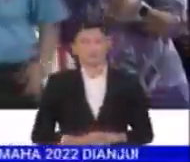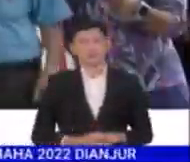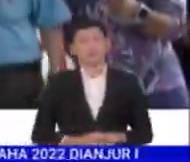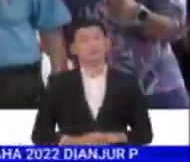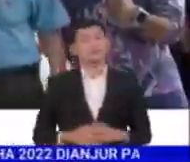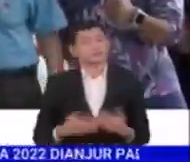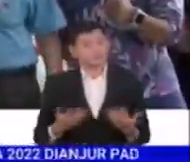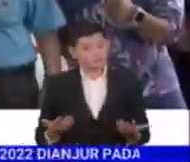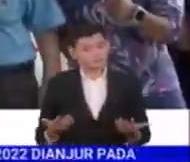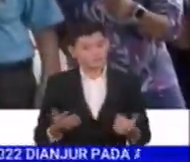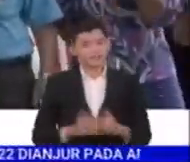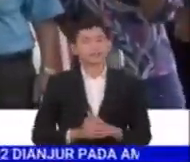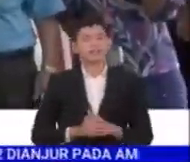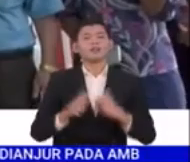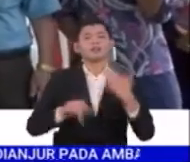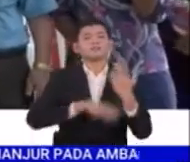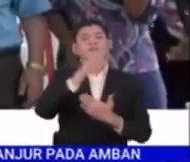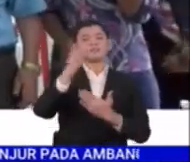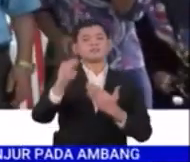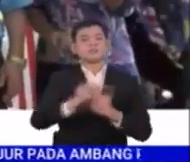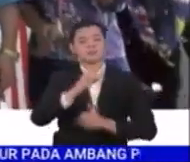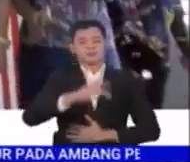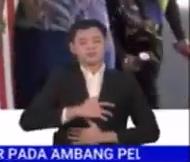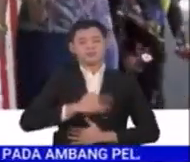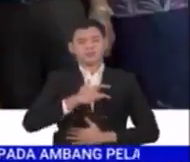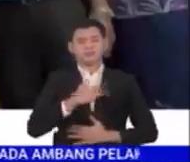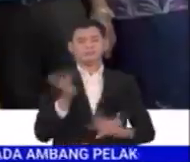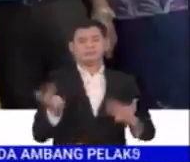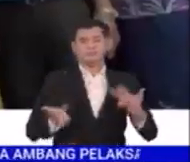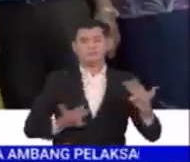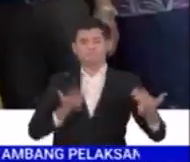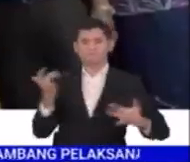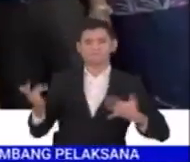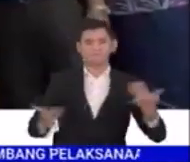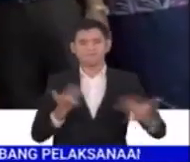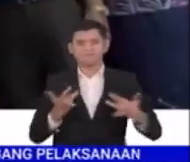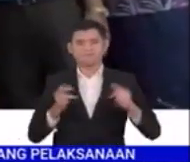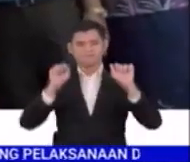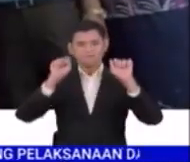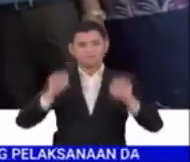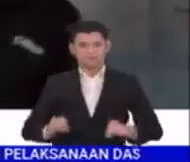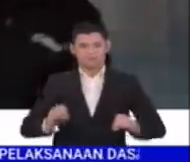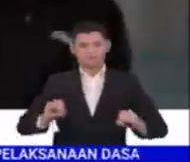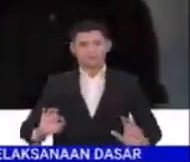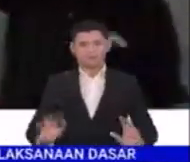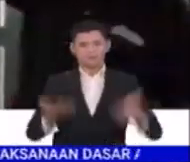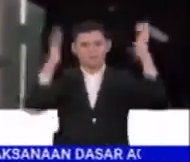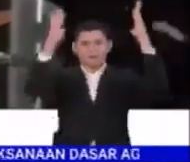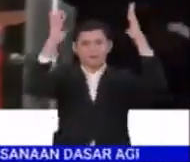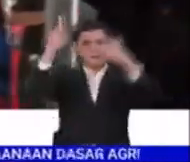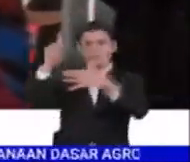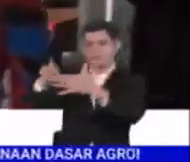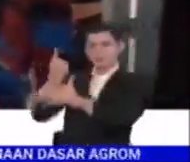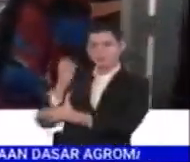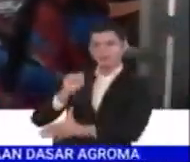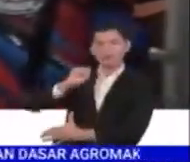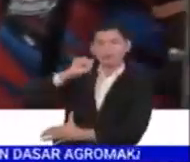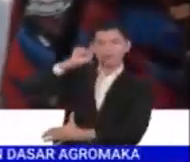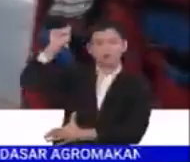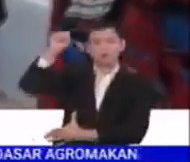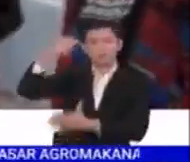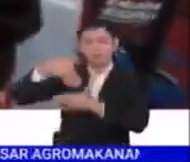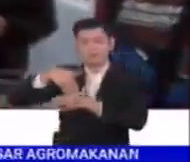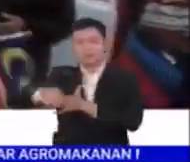sementara itu peserta program Zahir Carroll setrum meja cepat dapat menyemarakkan kembali bulan kemerdekaan terutama